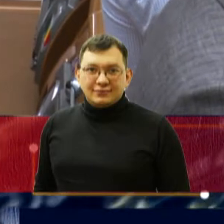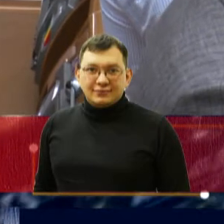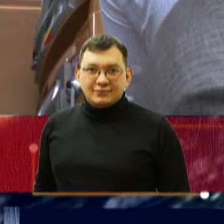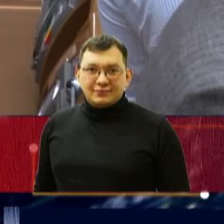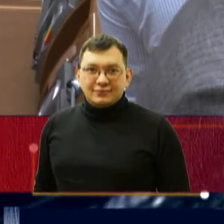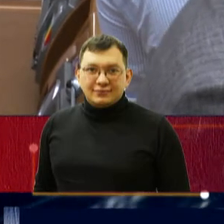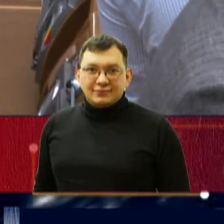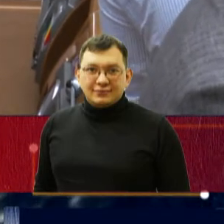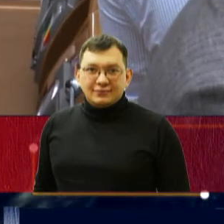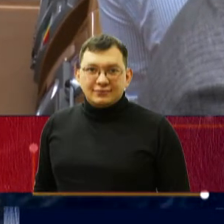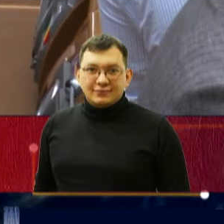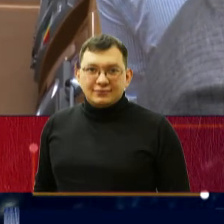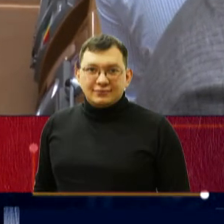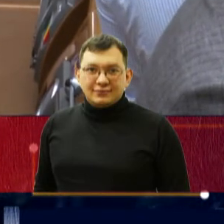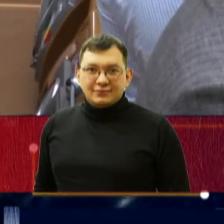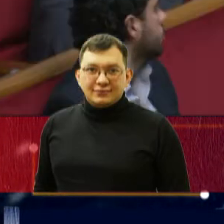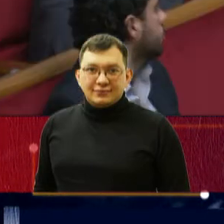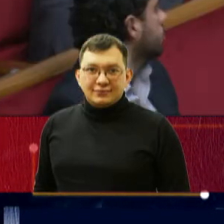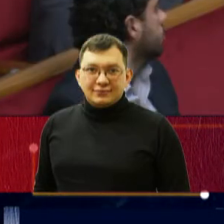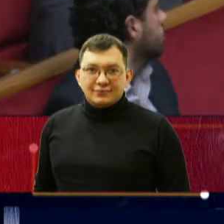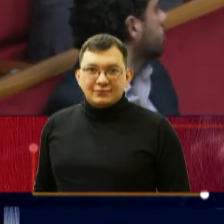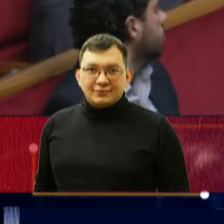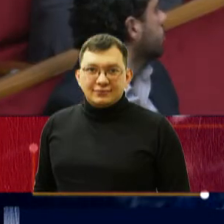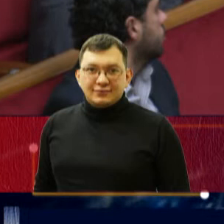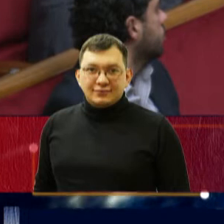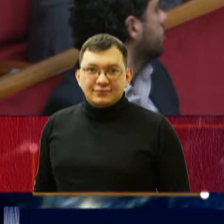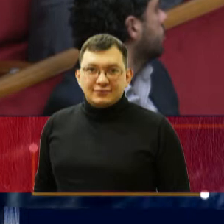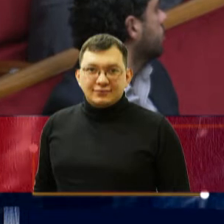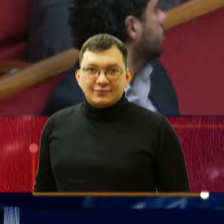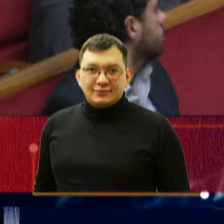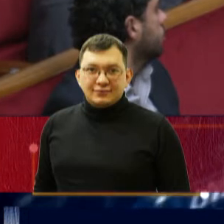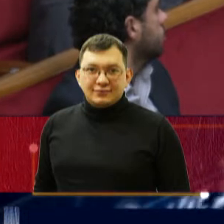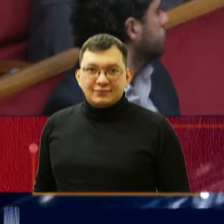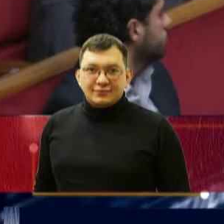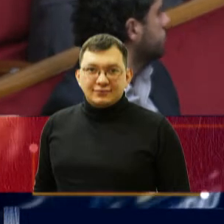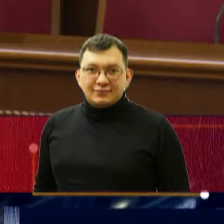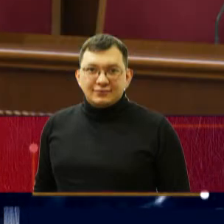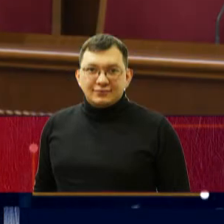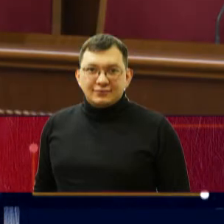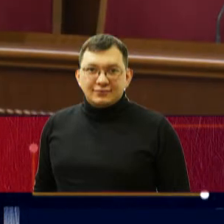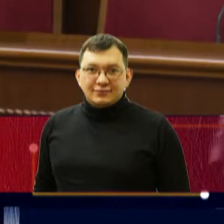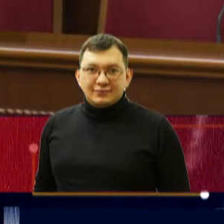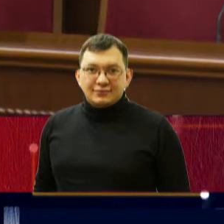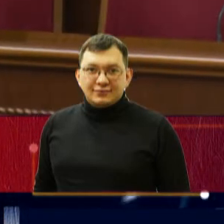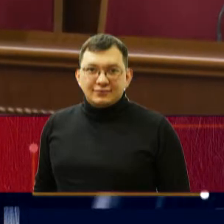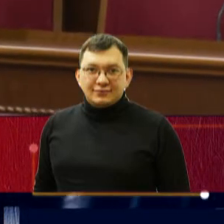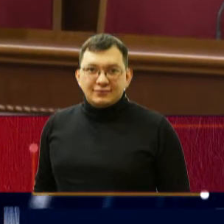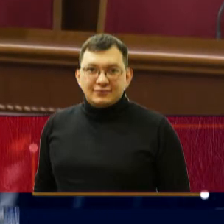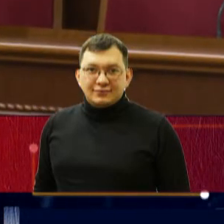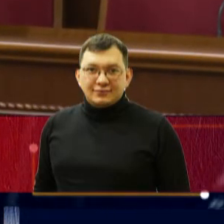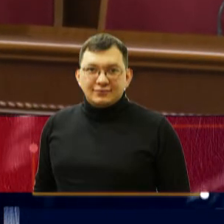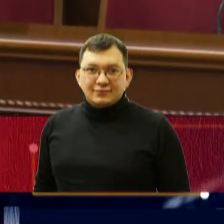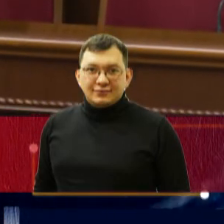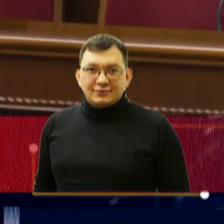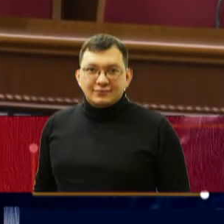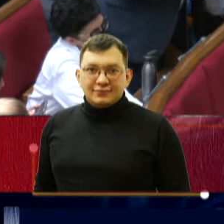як мінімум, на повагу. Те, що люди все ж таки йдуть на дільницю, а те, що вони не бачать, кому б віддати свій голос, ну, це